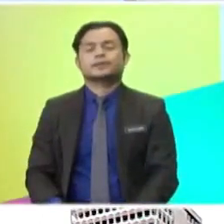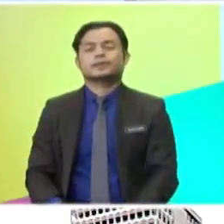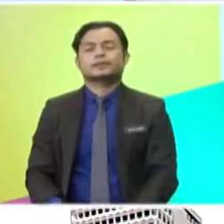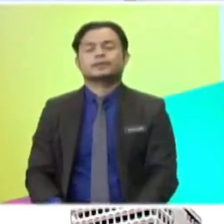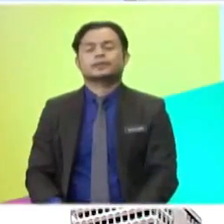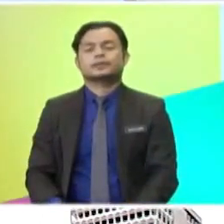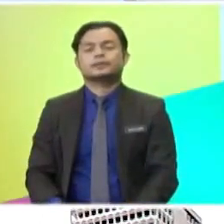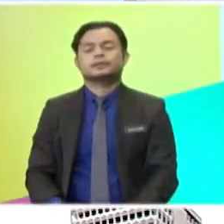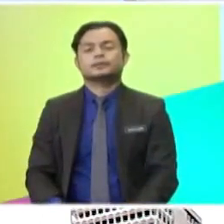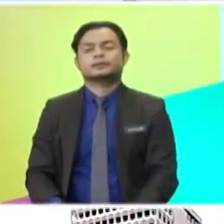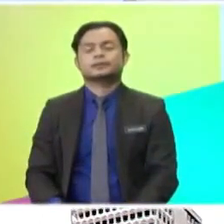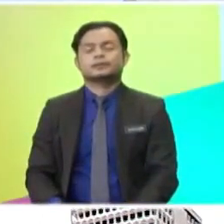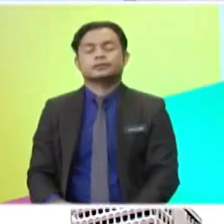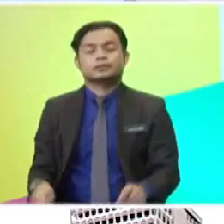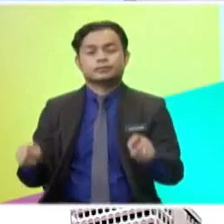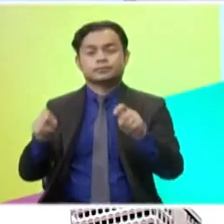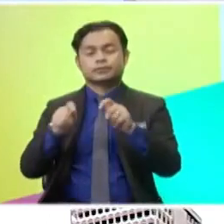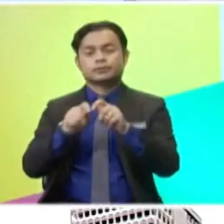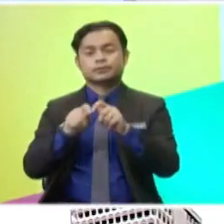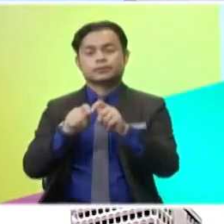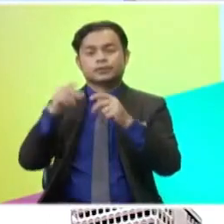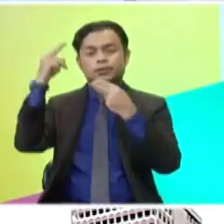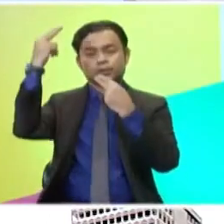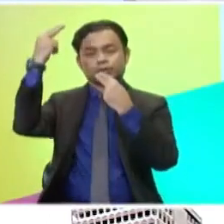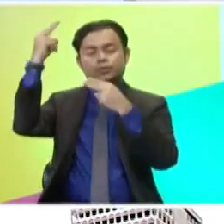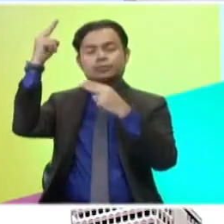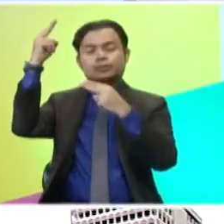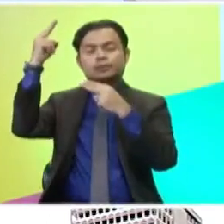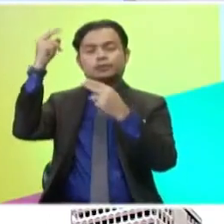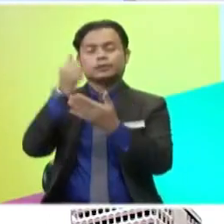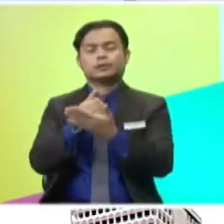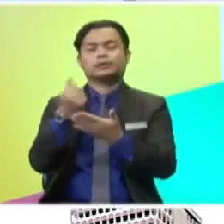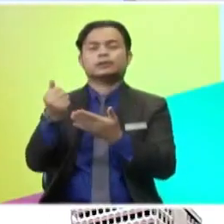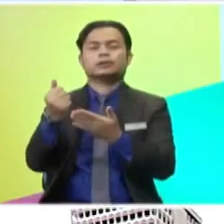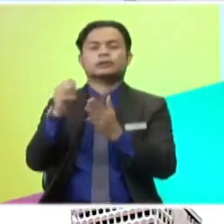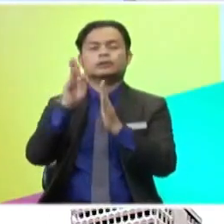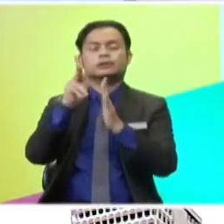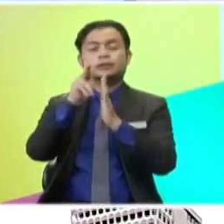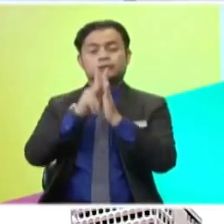seperti kita hendaklah hormat kepada alat-alat kebesaran diraja.